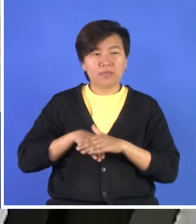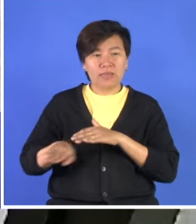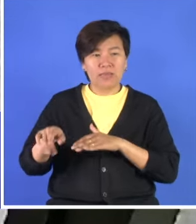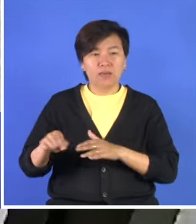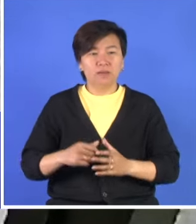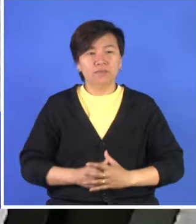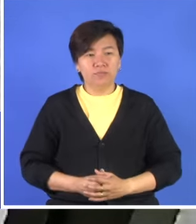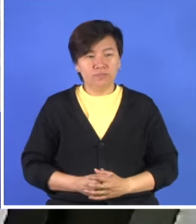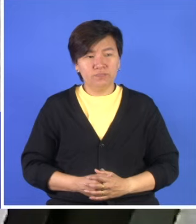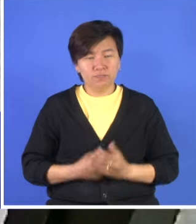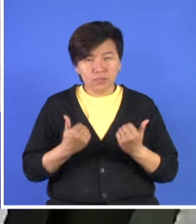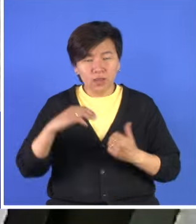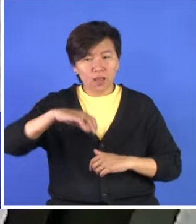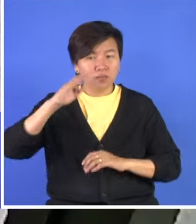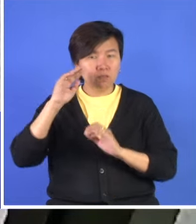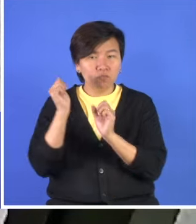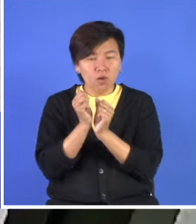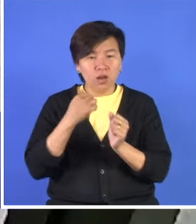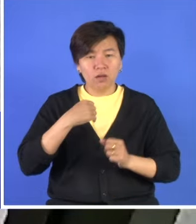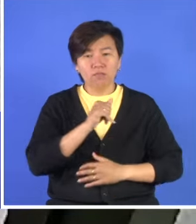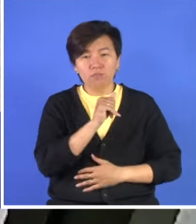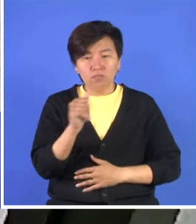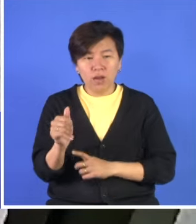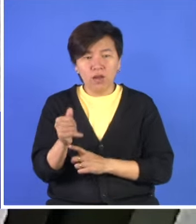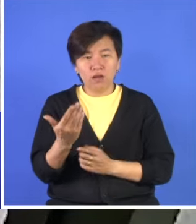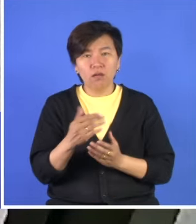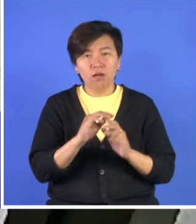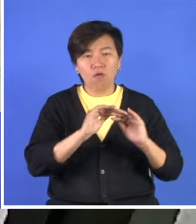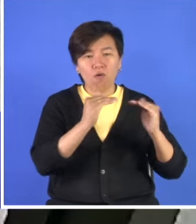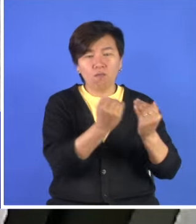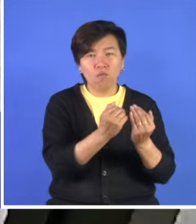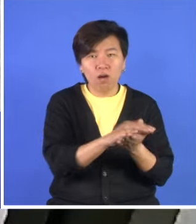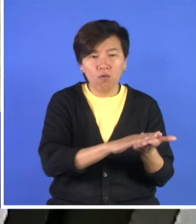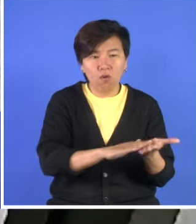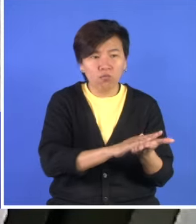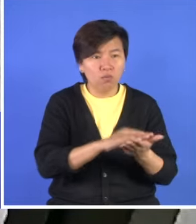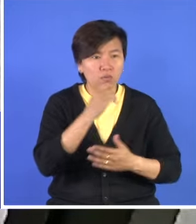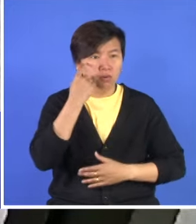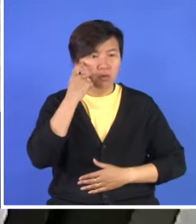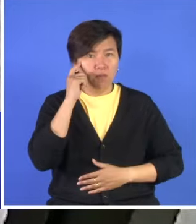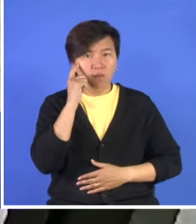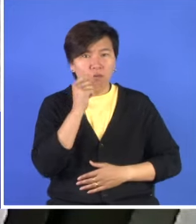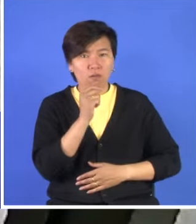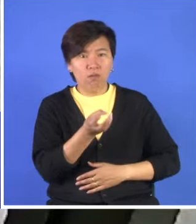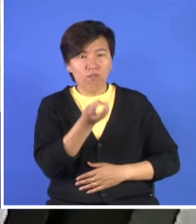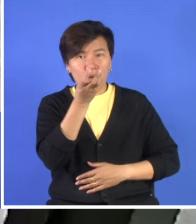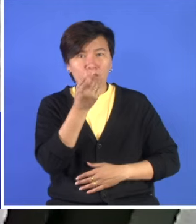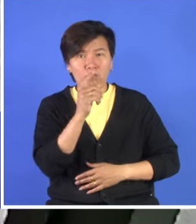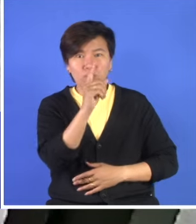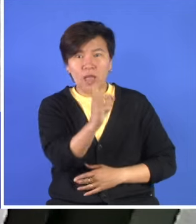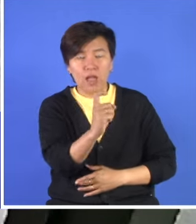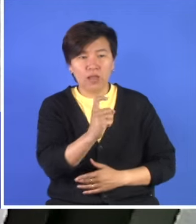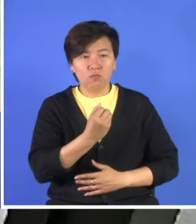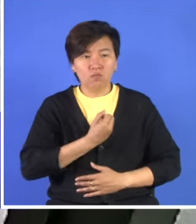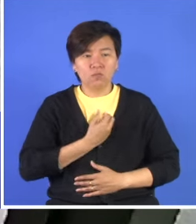กระทั่งเนี่ยได้เข้ามามอบตัวกับตำรวจอยากจะฝากขอโทษกับญาติของผู้ตายไม่คิดว่าเรื่องมันจะถึงขนาดนี้อ้าวฟังเสียงผู้ก่อเหตุหน่อยนะ